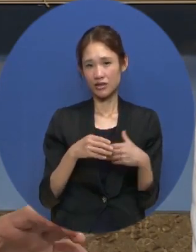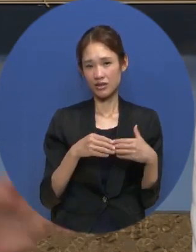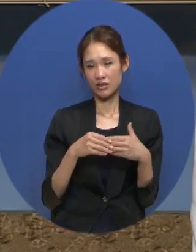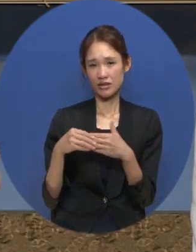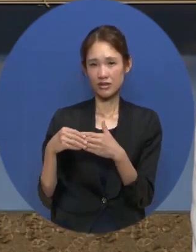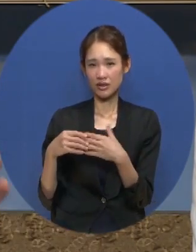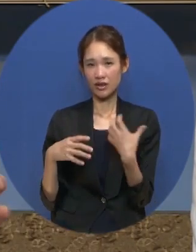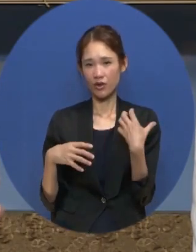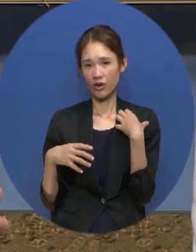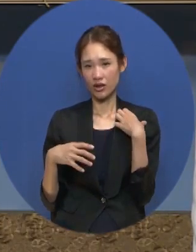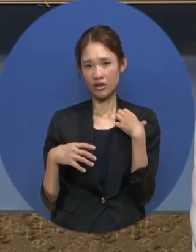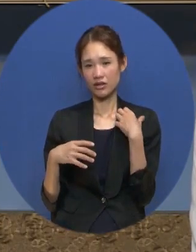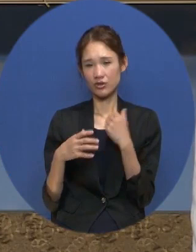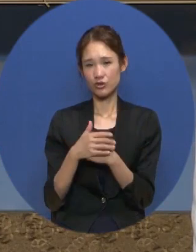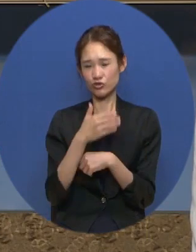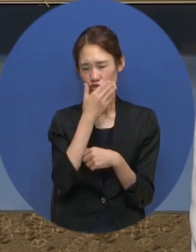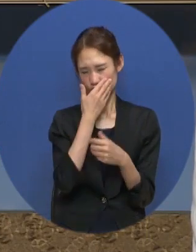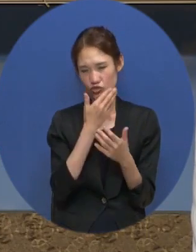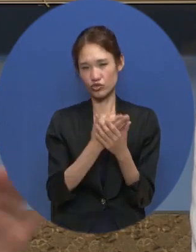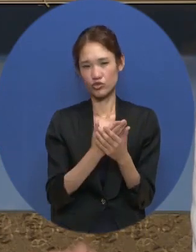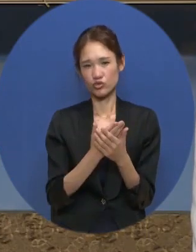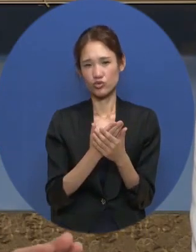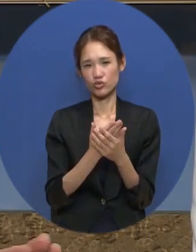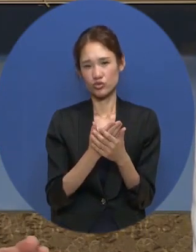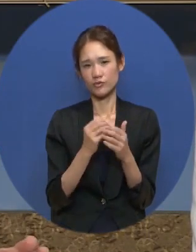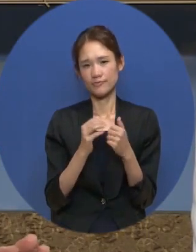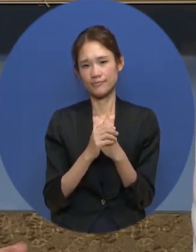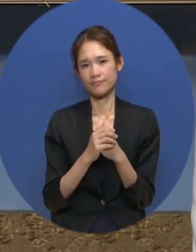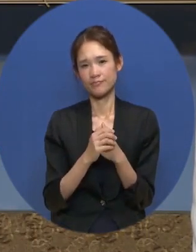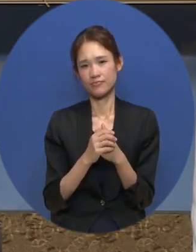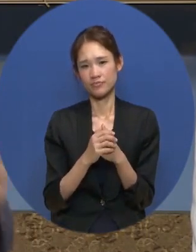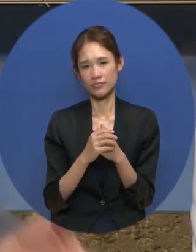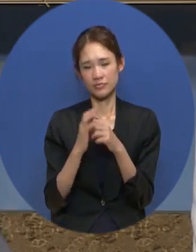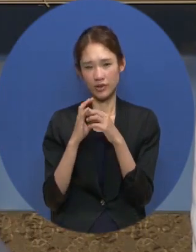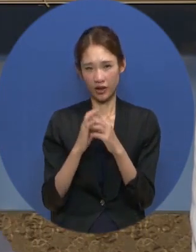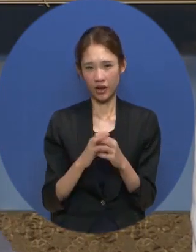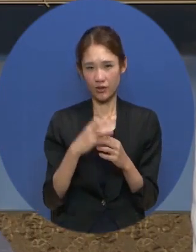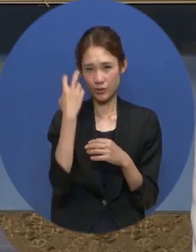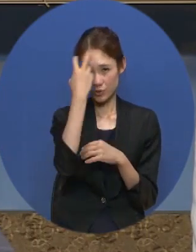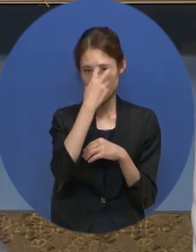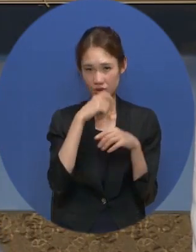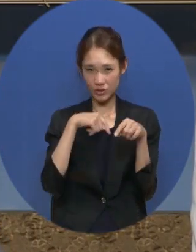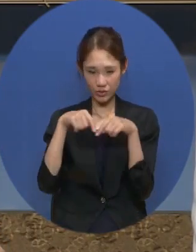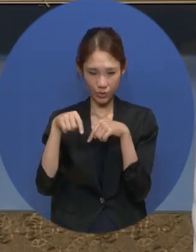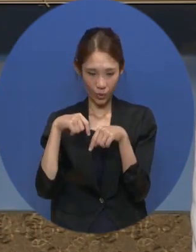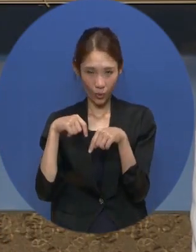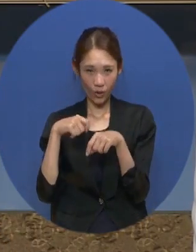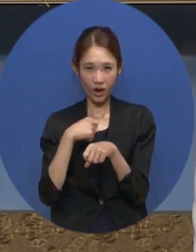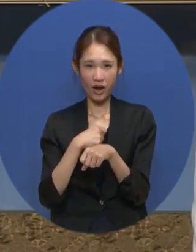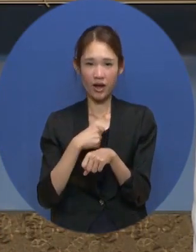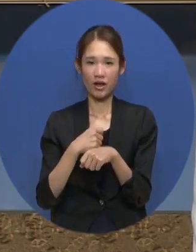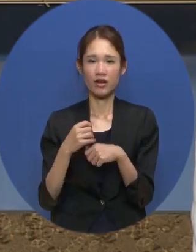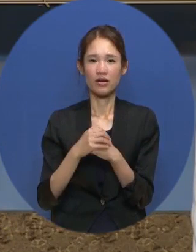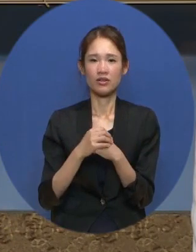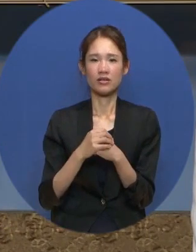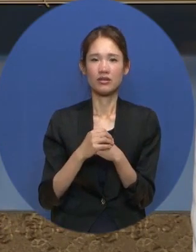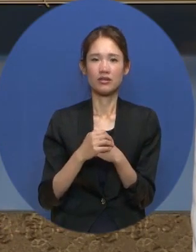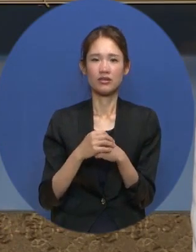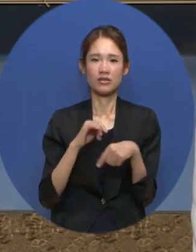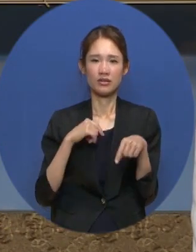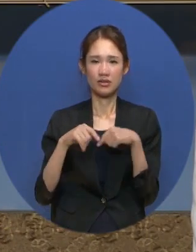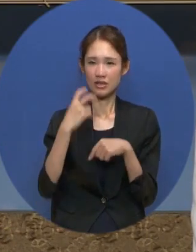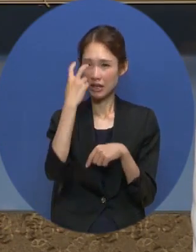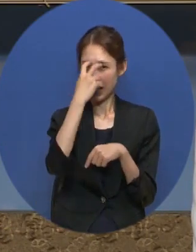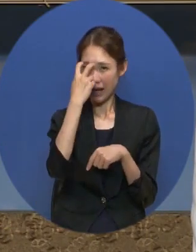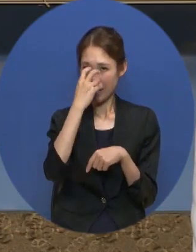그 리더들의 역할이 사실 중요합니다. 이분들이 계속 이렇게 뭐 지도해 주시고 또 뭐